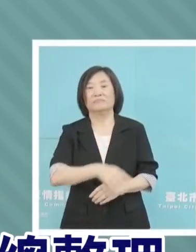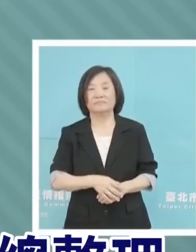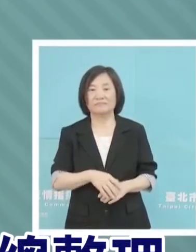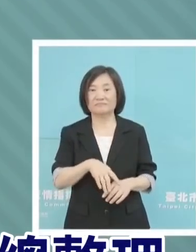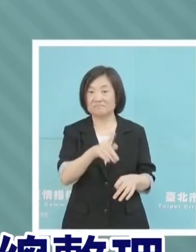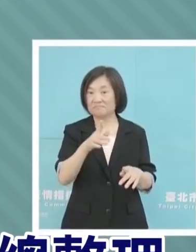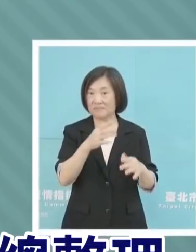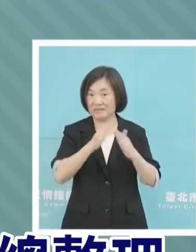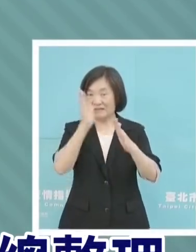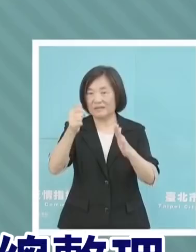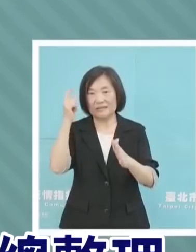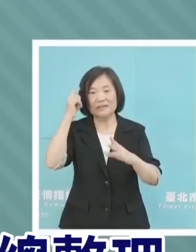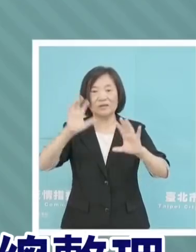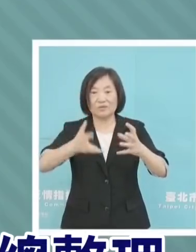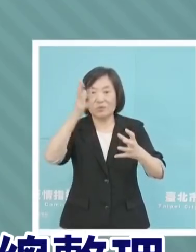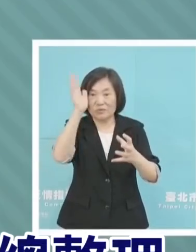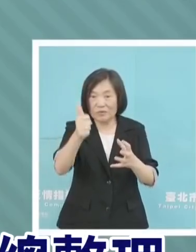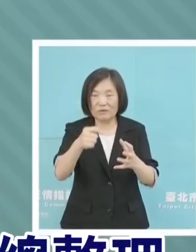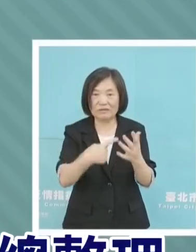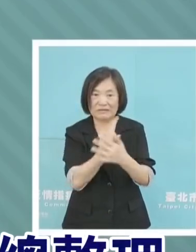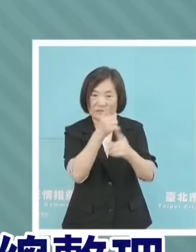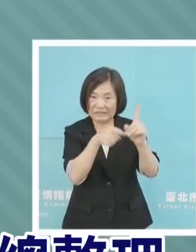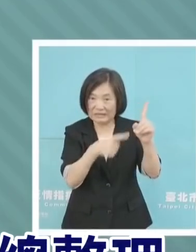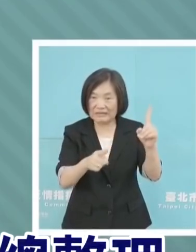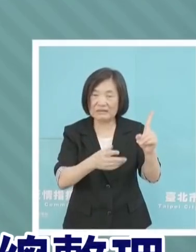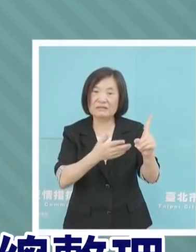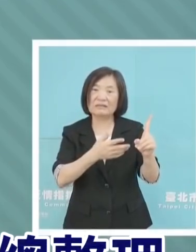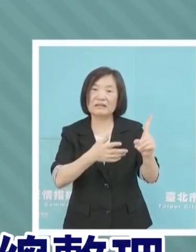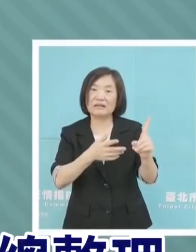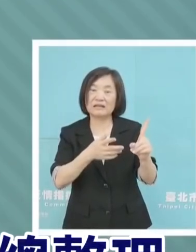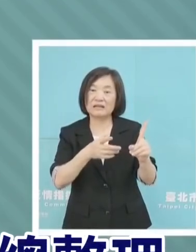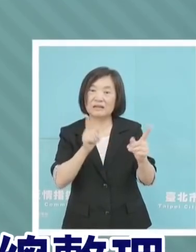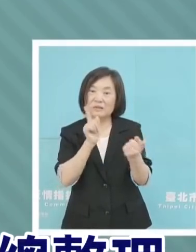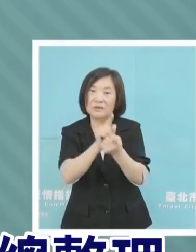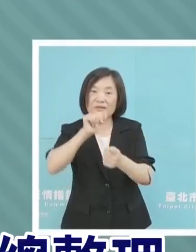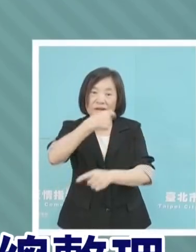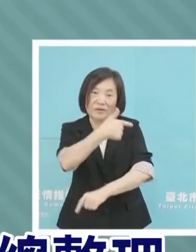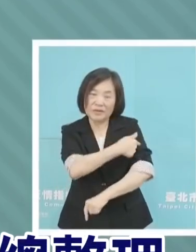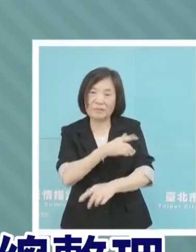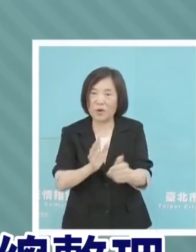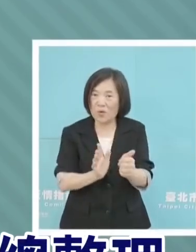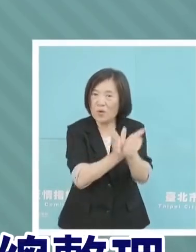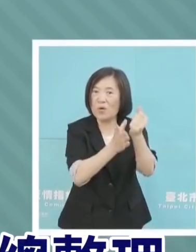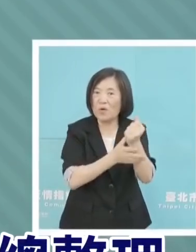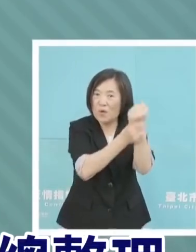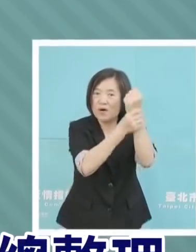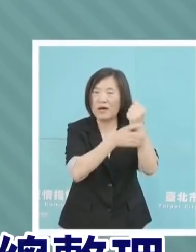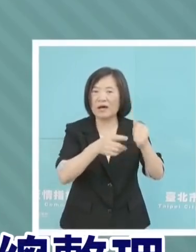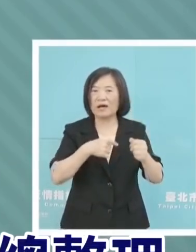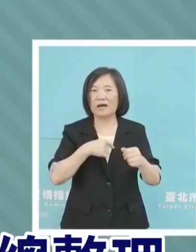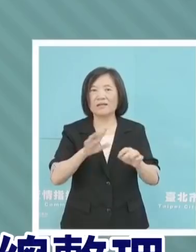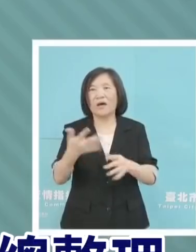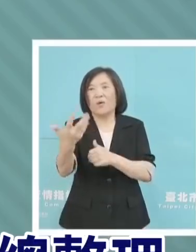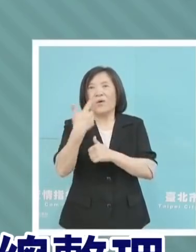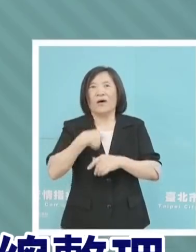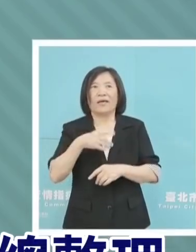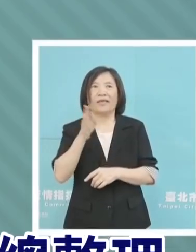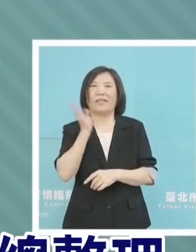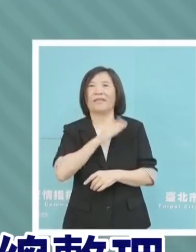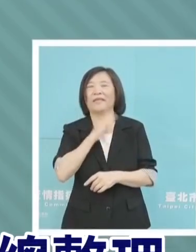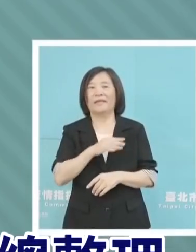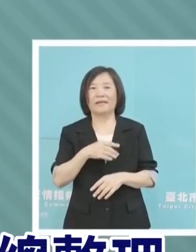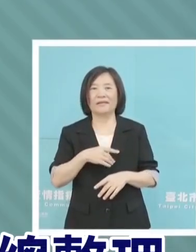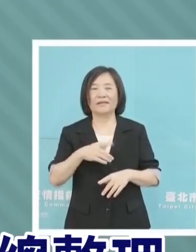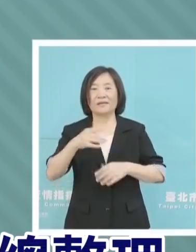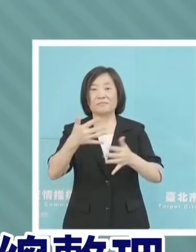长认为，只有总统支持国产疫苗够吗？ 这个就是口水敌的。不过我相信民进党的政务